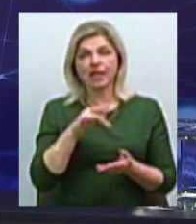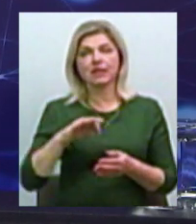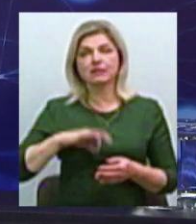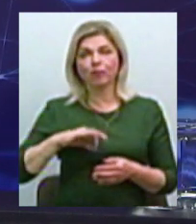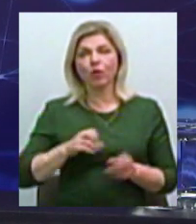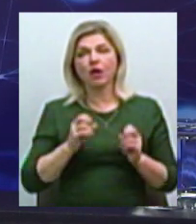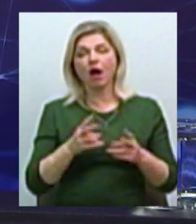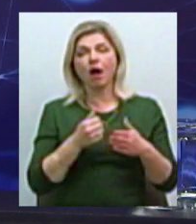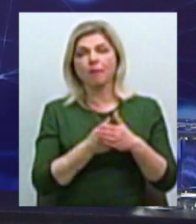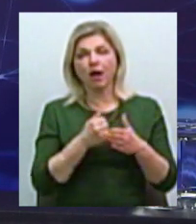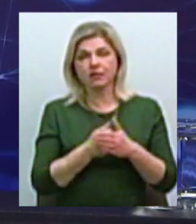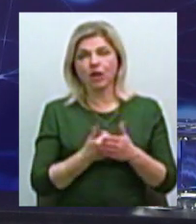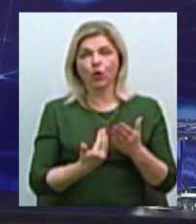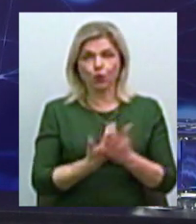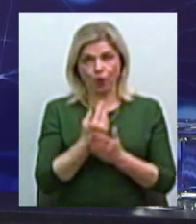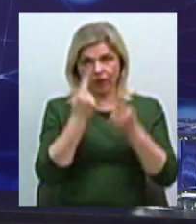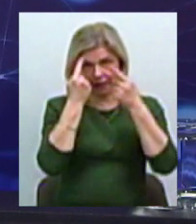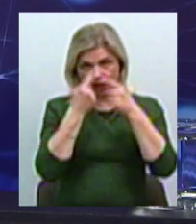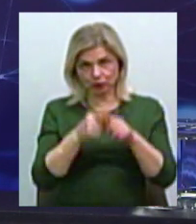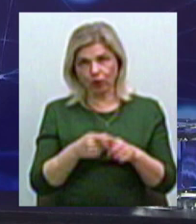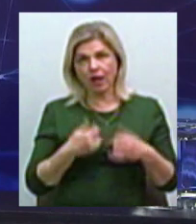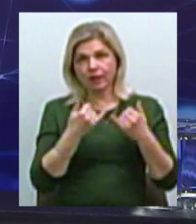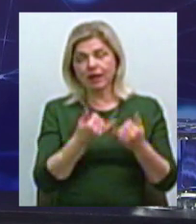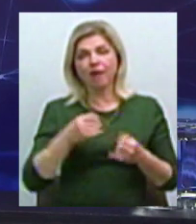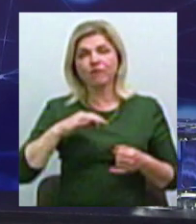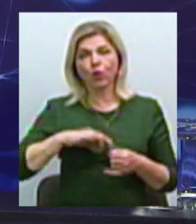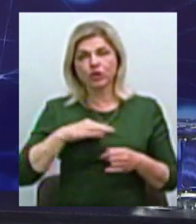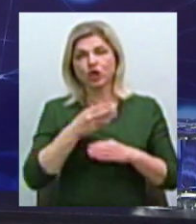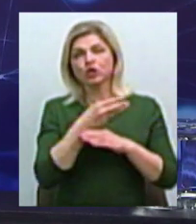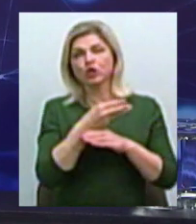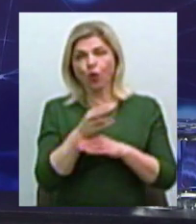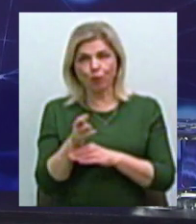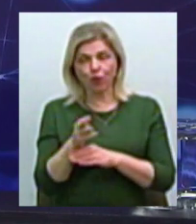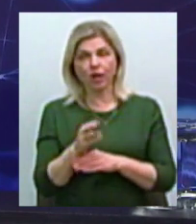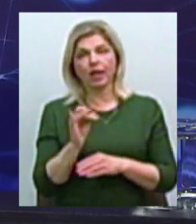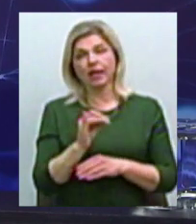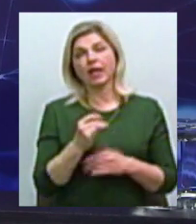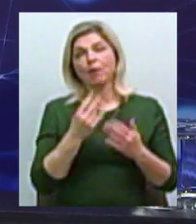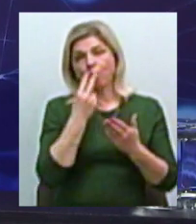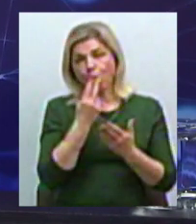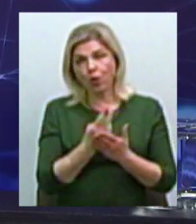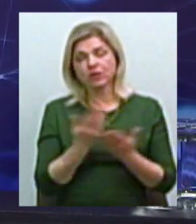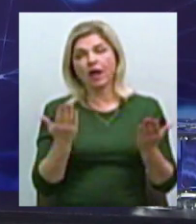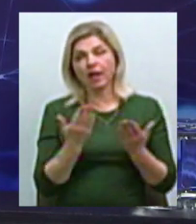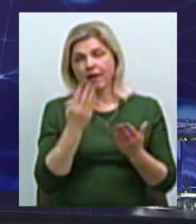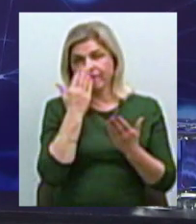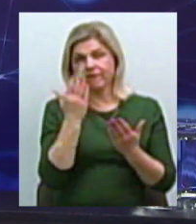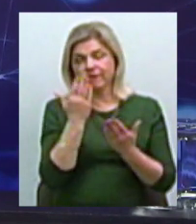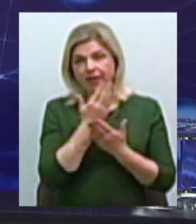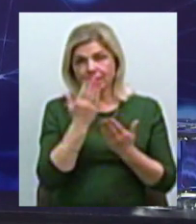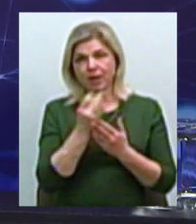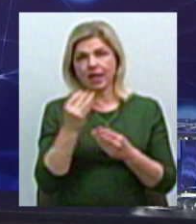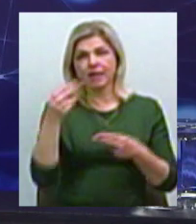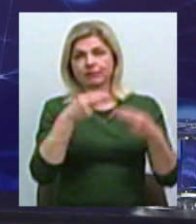з технологією новітньою для використання, для зйомок, вірніше, і для показу якихось фільмів і слайдів. Ну,